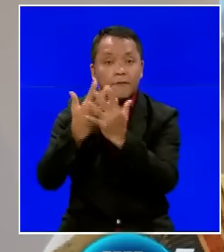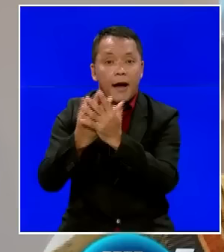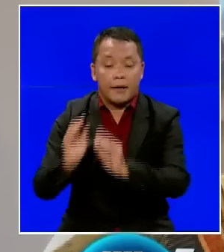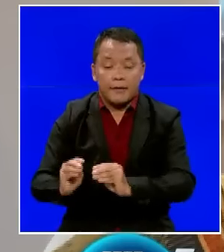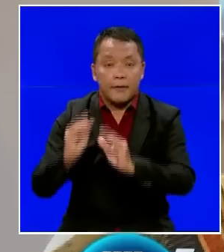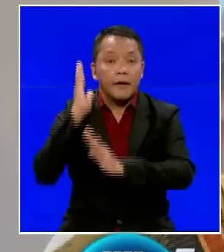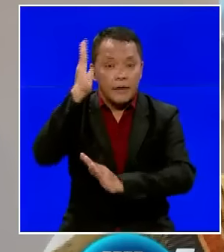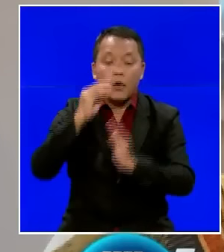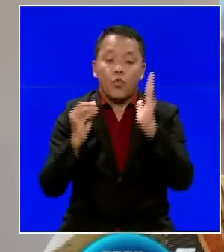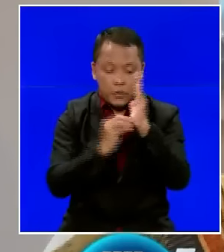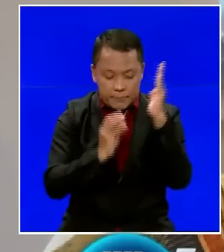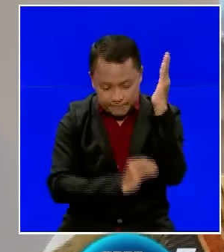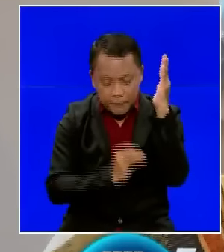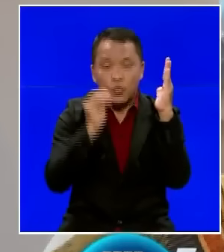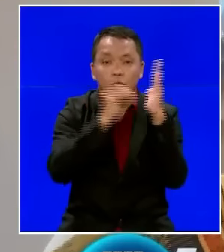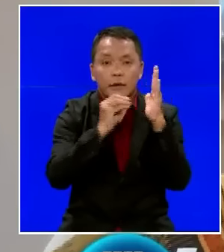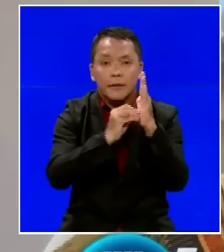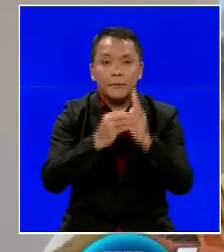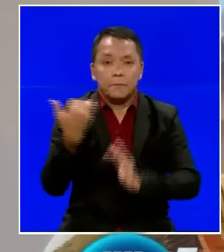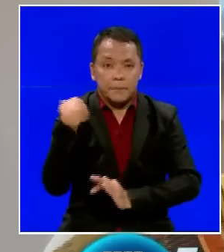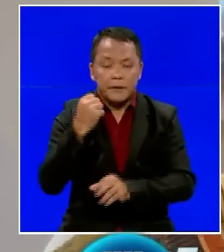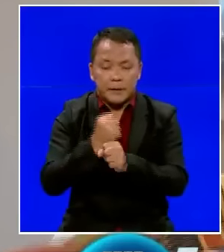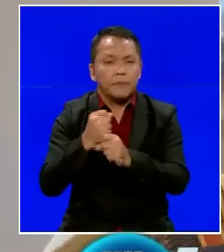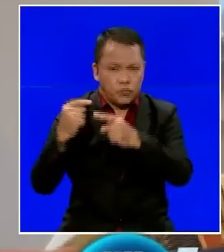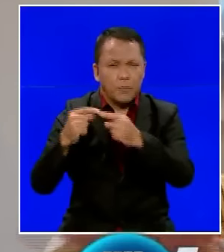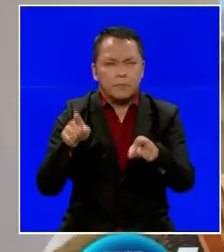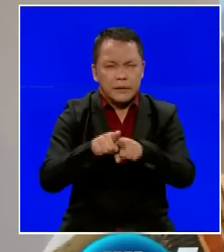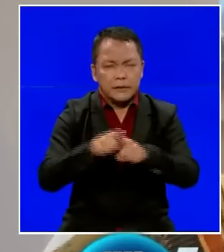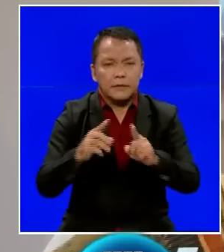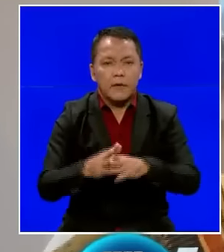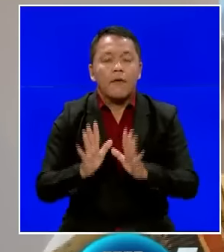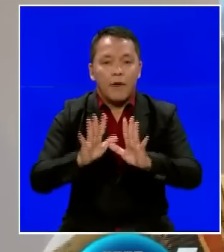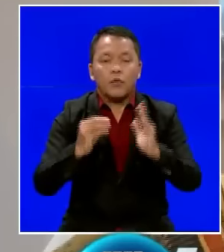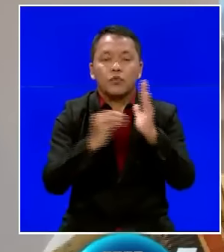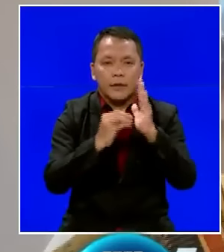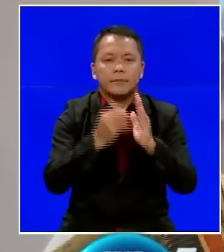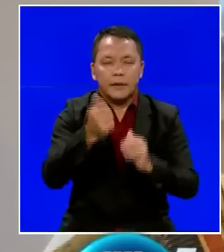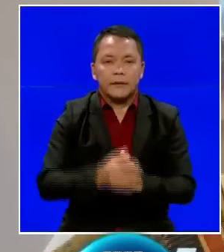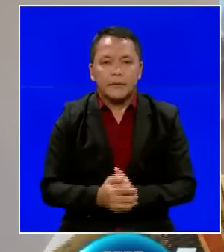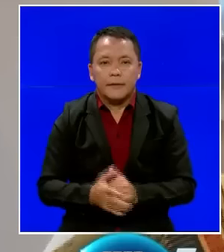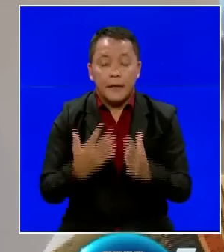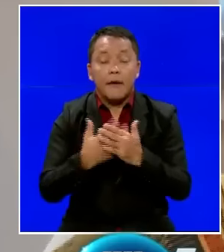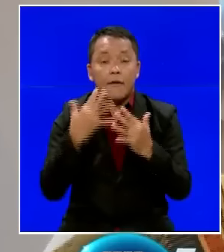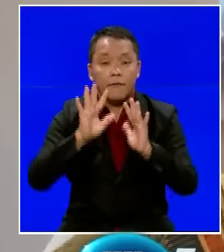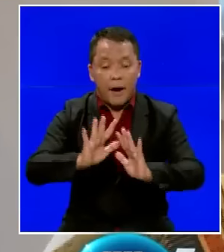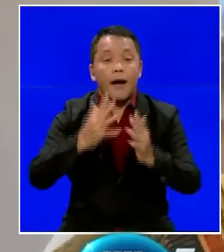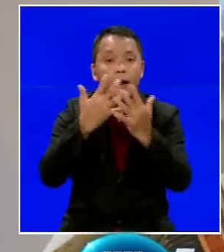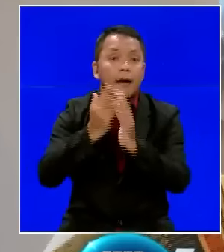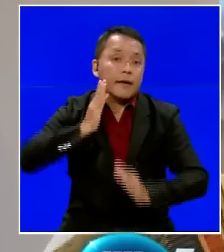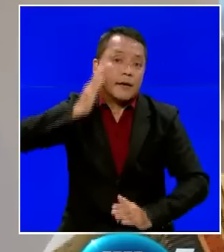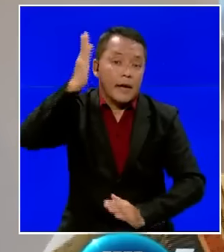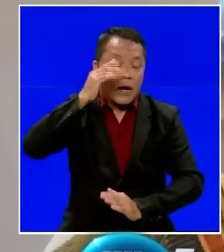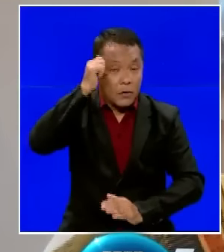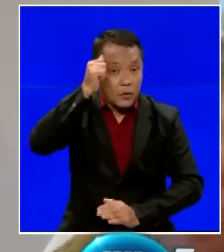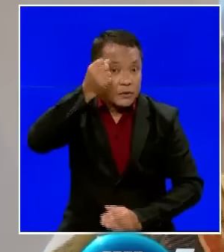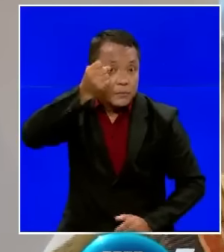ไปก็เอาตัวมากรุงเทพเราก็มีทำอย่างนี้เยอะนะก็เอาตัวมาแล้วเวลาจะฝากขังครั้งต่อไปพอครบ